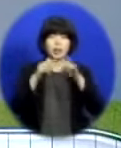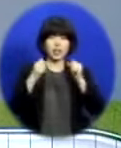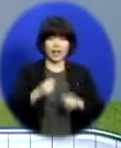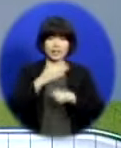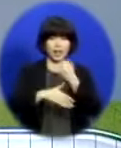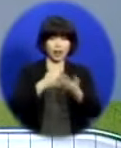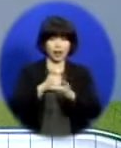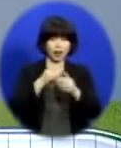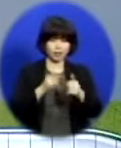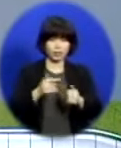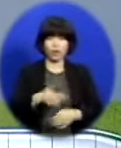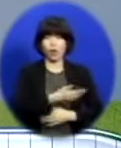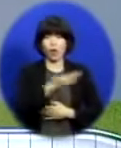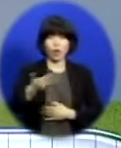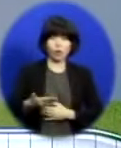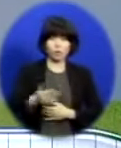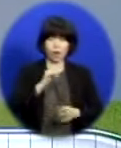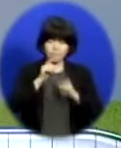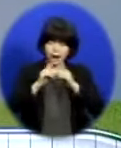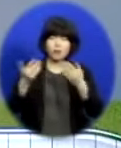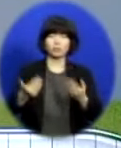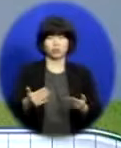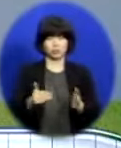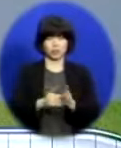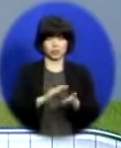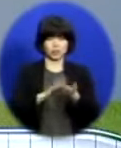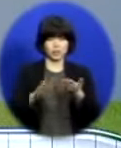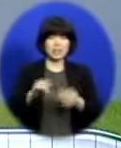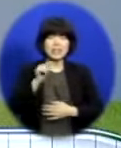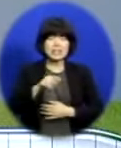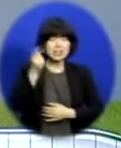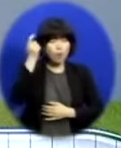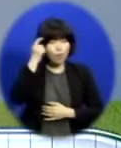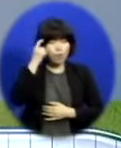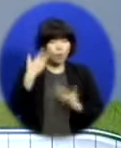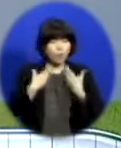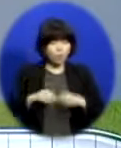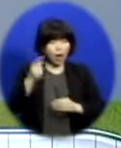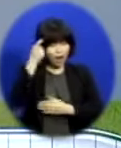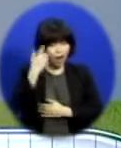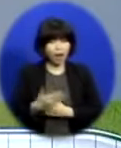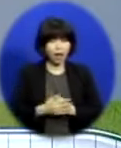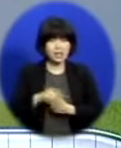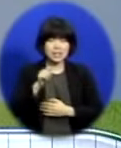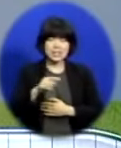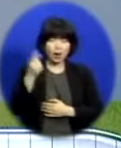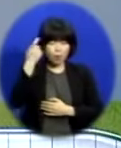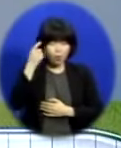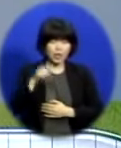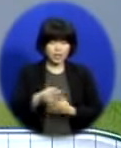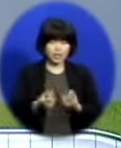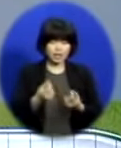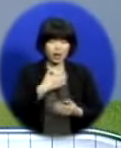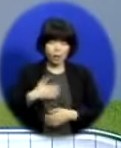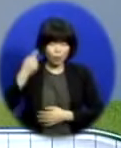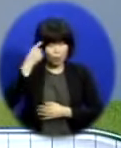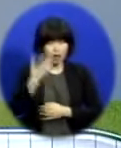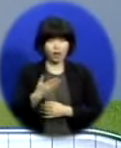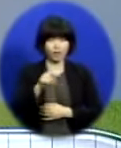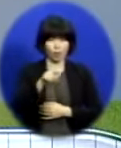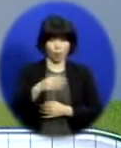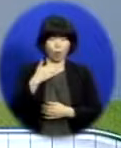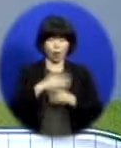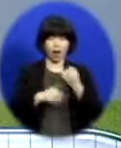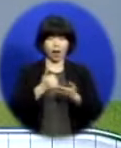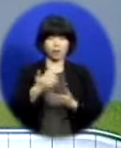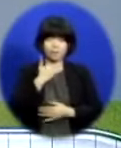하나님께서 여러분에게 말씀하십니다 네가 왜 심하냐 네가 왜 이렇게 괴로워 하냐 너는 하나님을